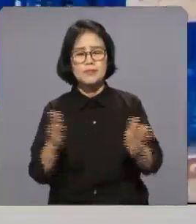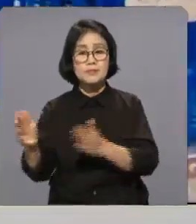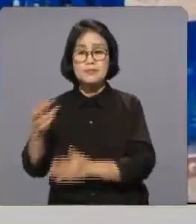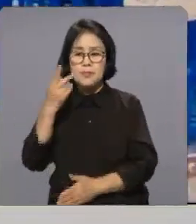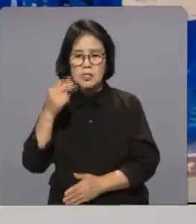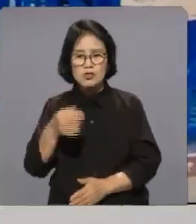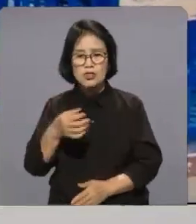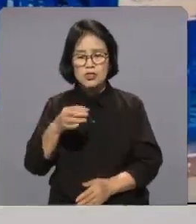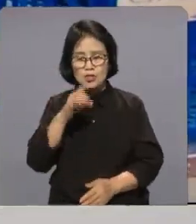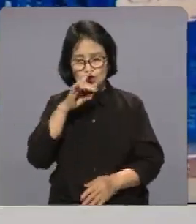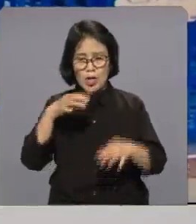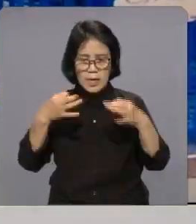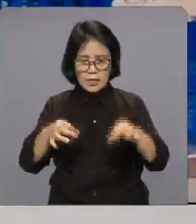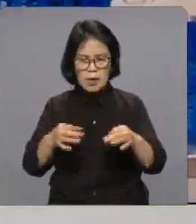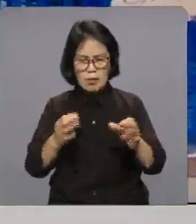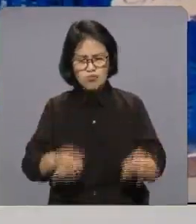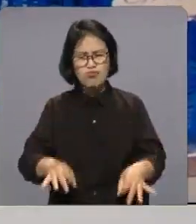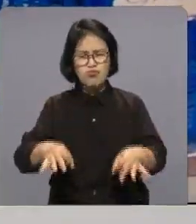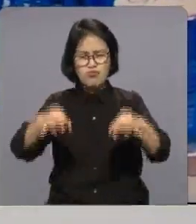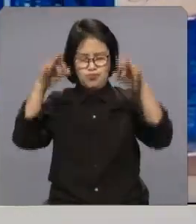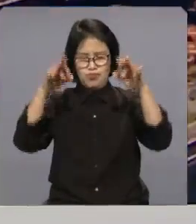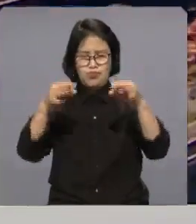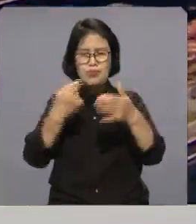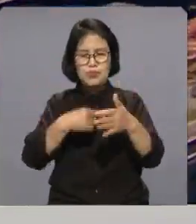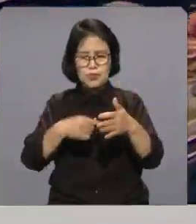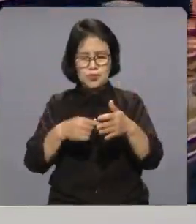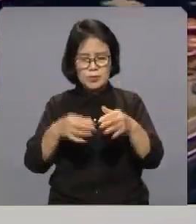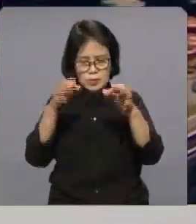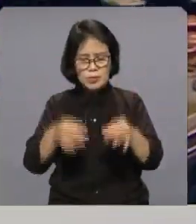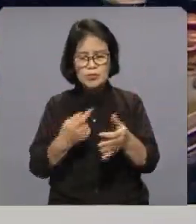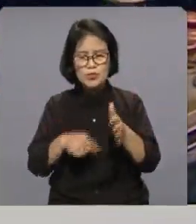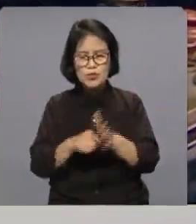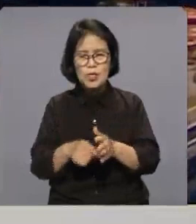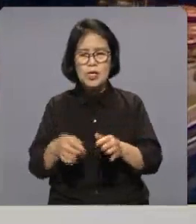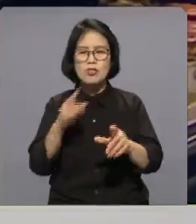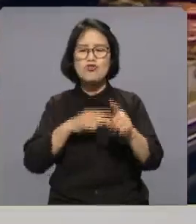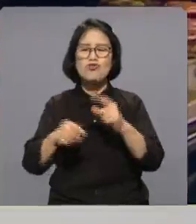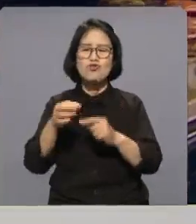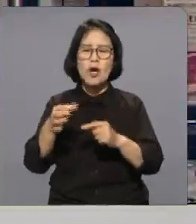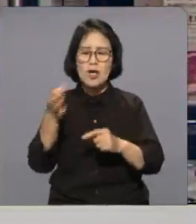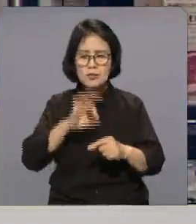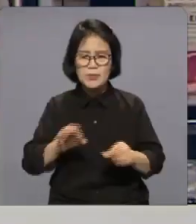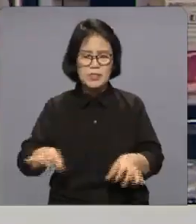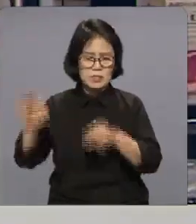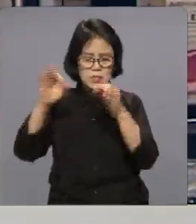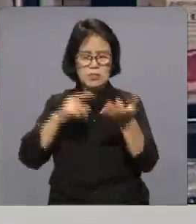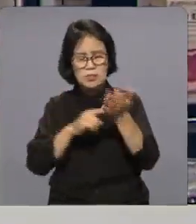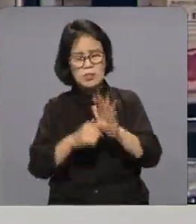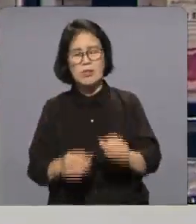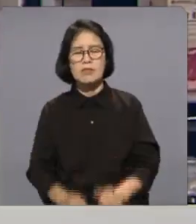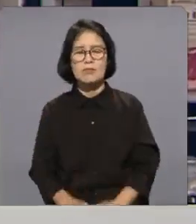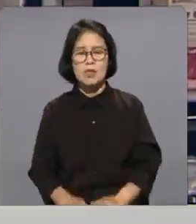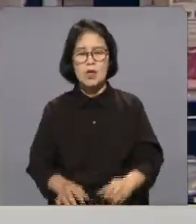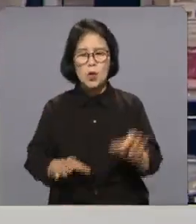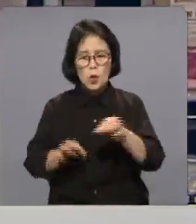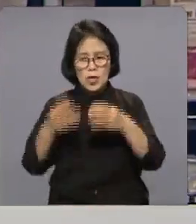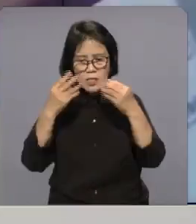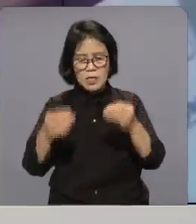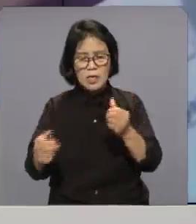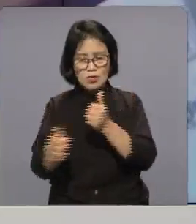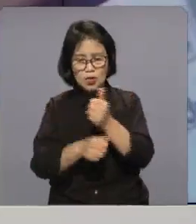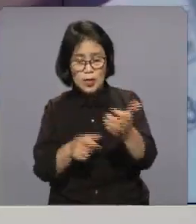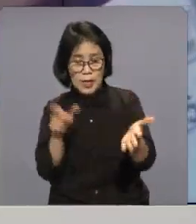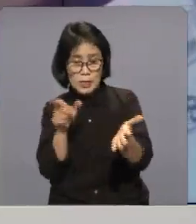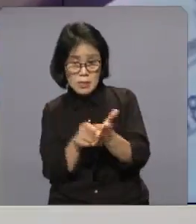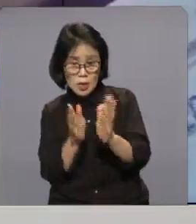미국 연방준비제도 같이 속고 있는 물가를 잡기 위해 추가 금리 인상을 시사했습니다 지난 7월 연방공개시장위원회 의사록에